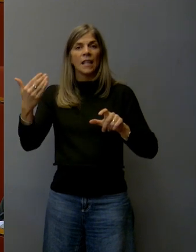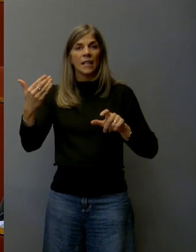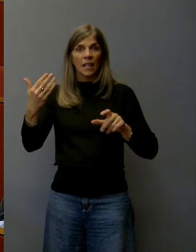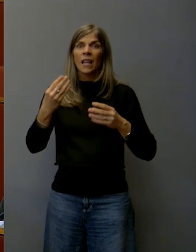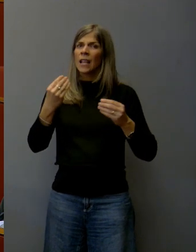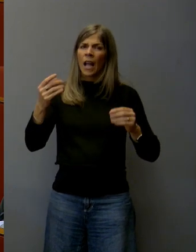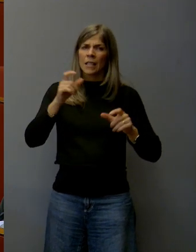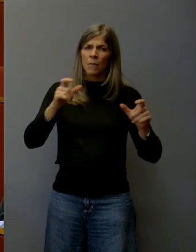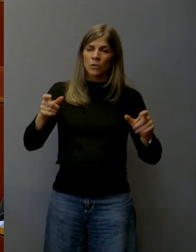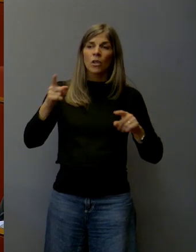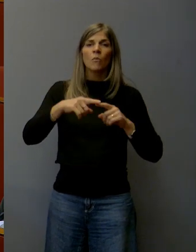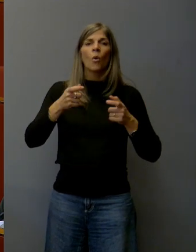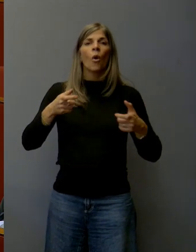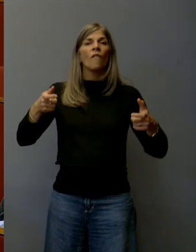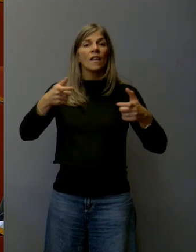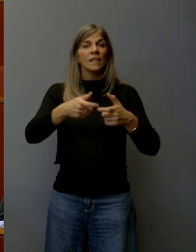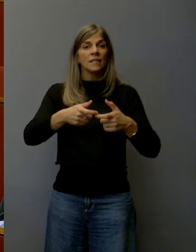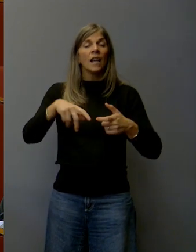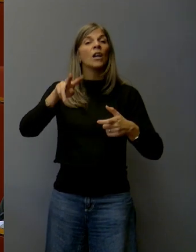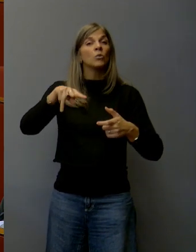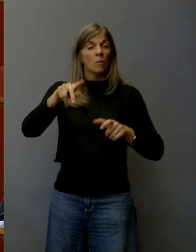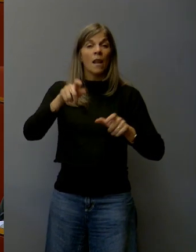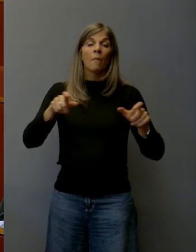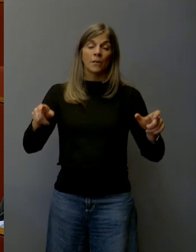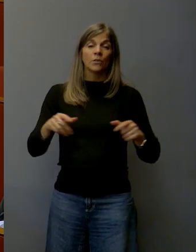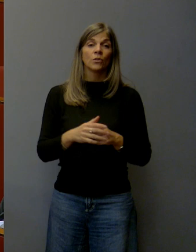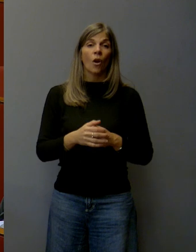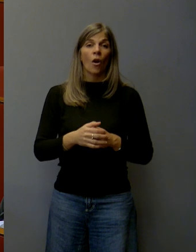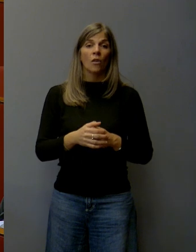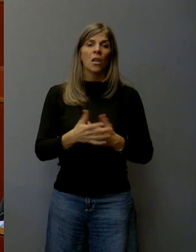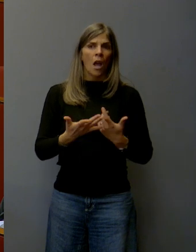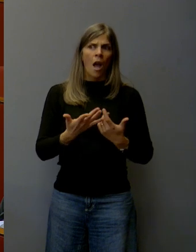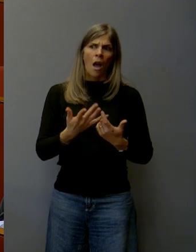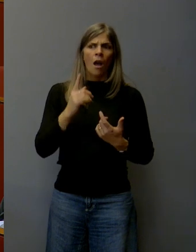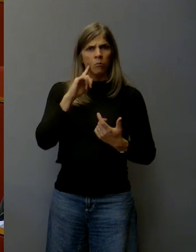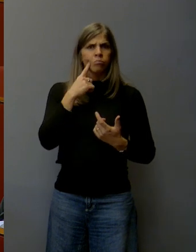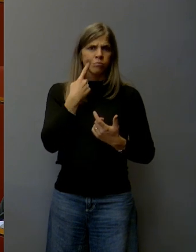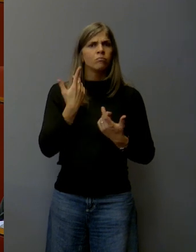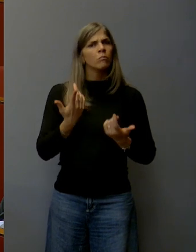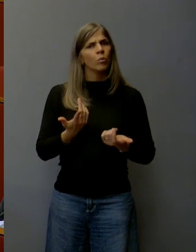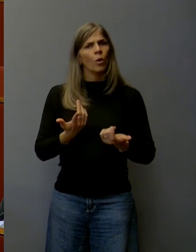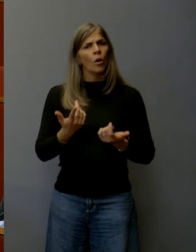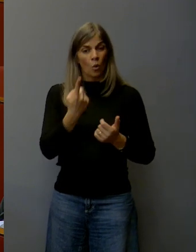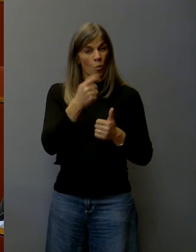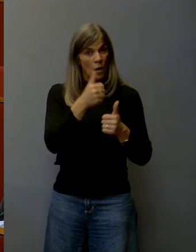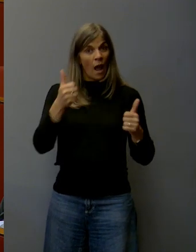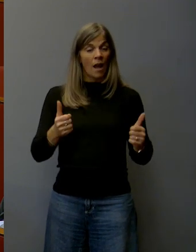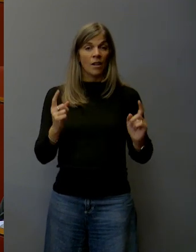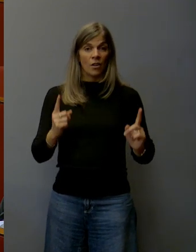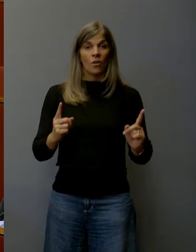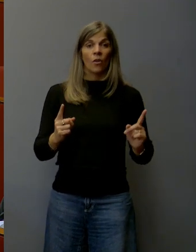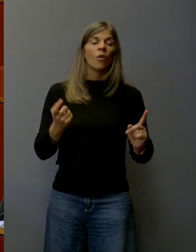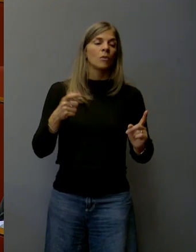conferenze Siamo arrivati a quasi 2000 persone in un anno non sono numeri da poco tenendo conto uno del fatto che le sale